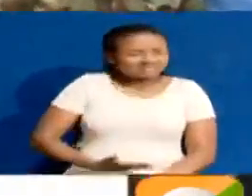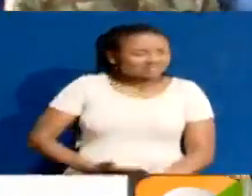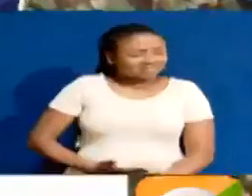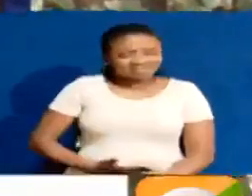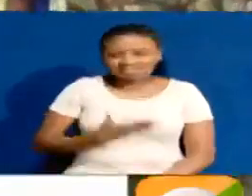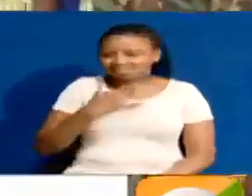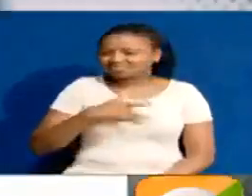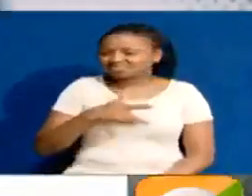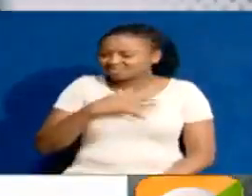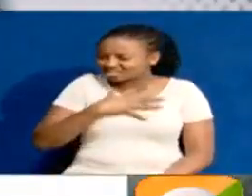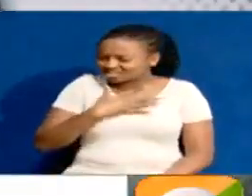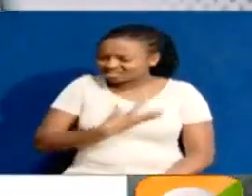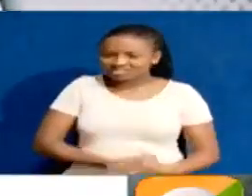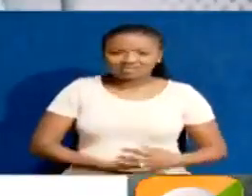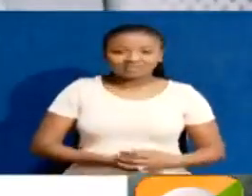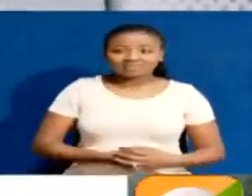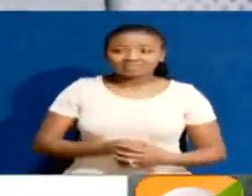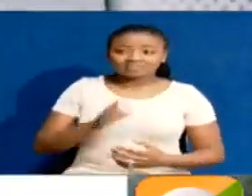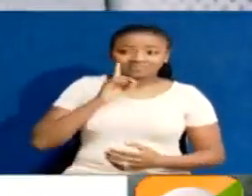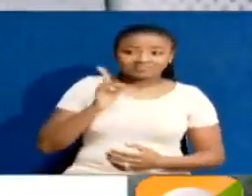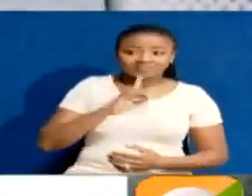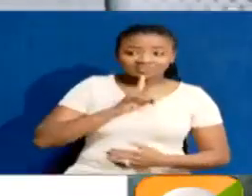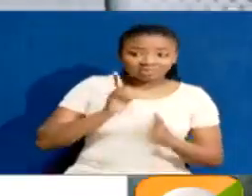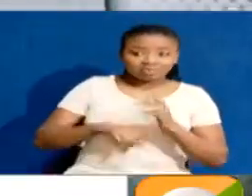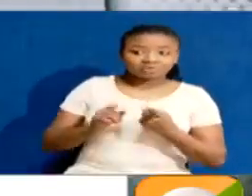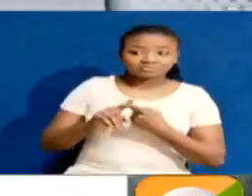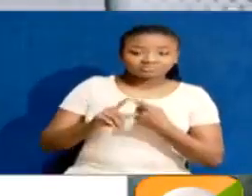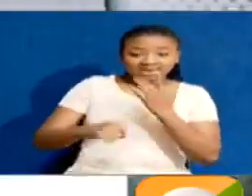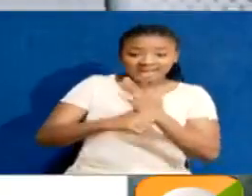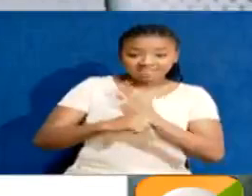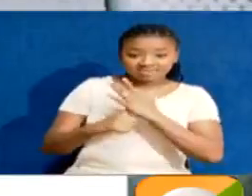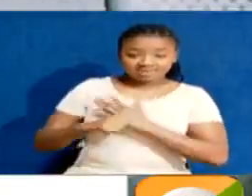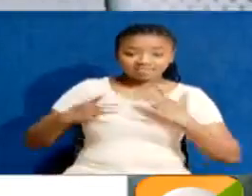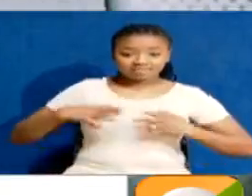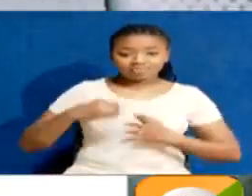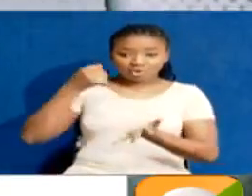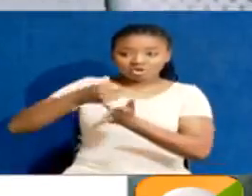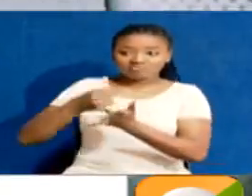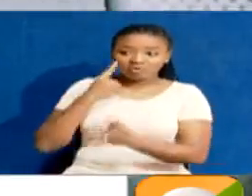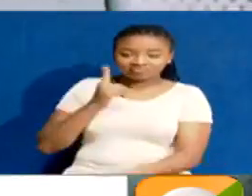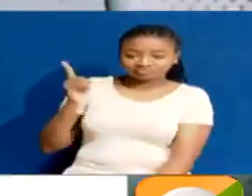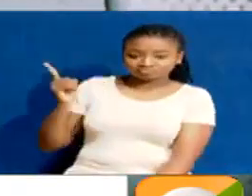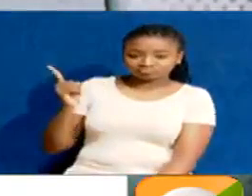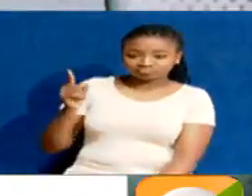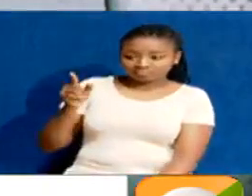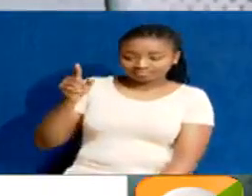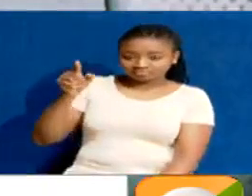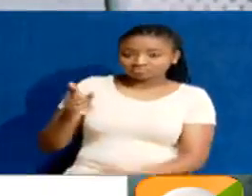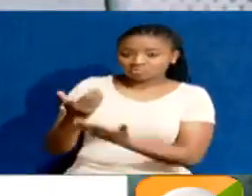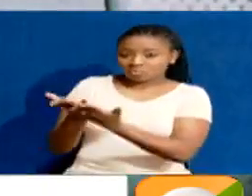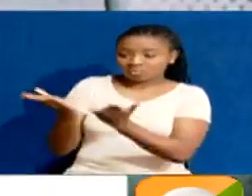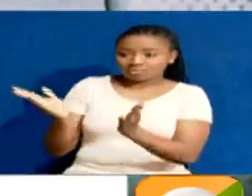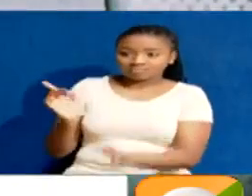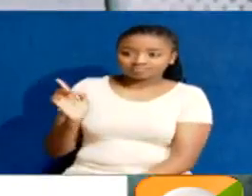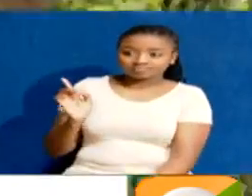haya. Mutyambai kwenye taarifa kitaja waathiriwa kama Sadik Anarali Sumbra, Rahil Zulfakar Mandan na James